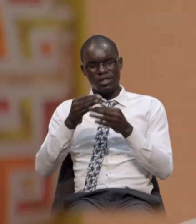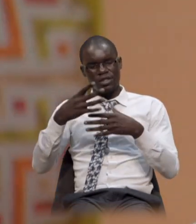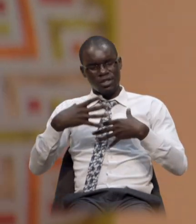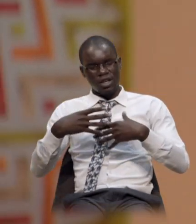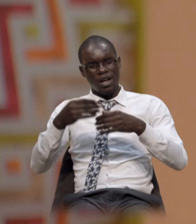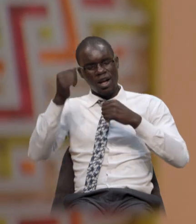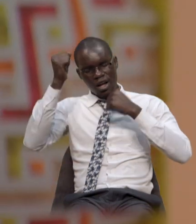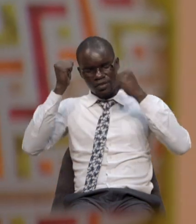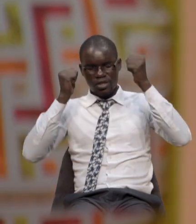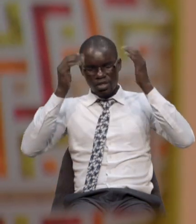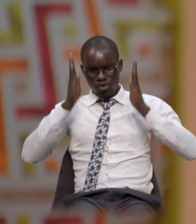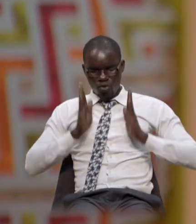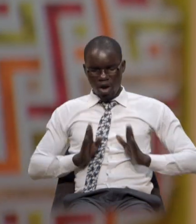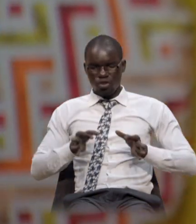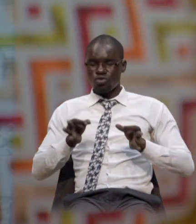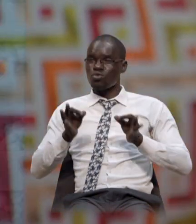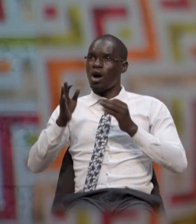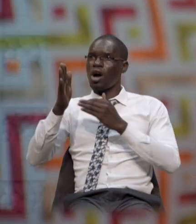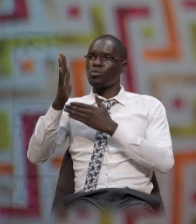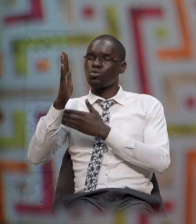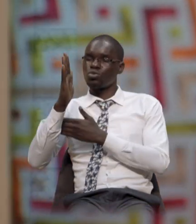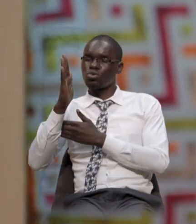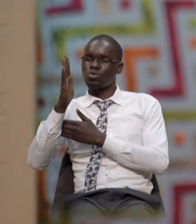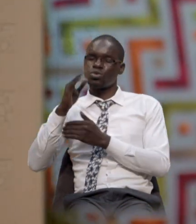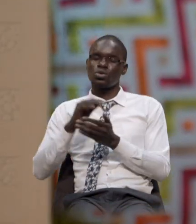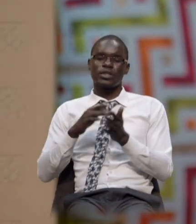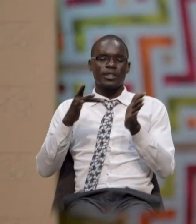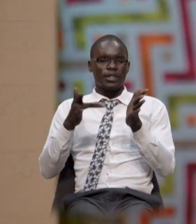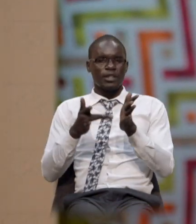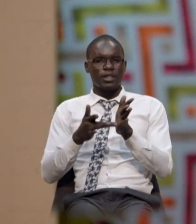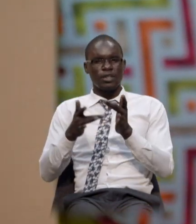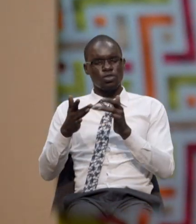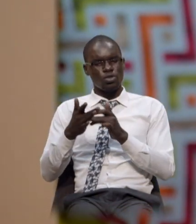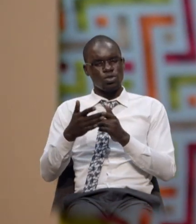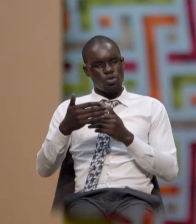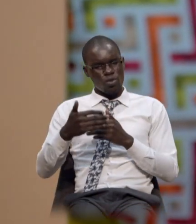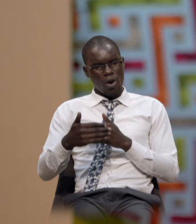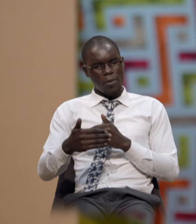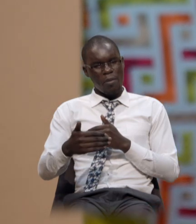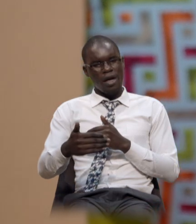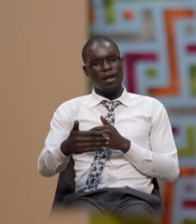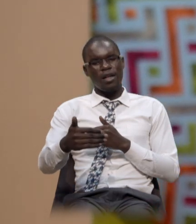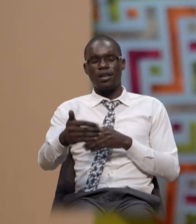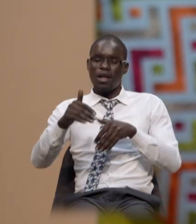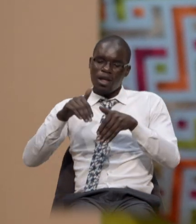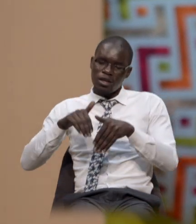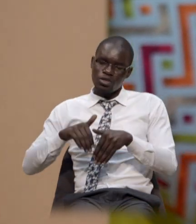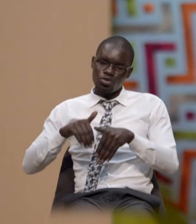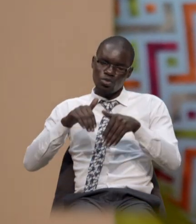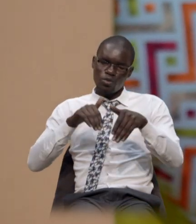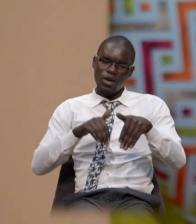Twendeni askari watu wa Mungu. Yesu yuko